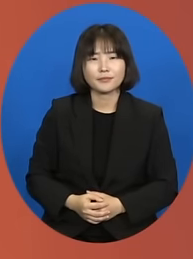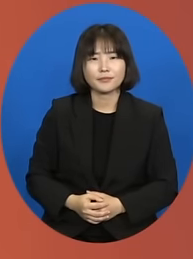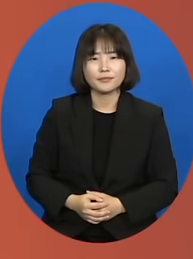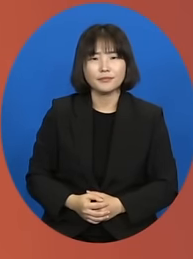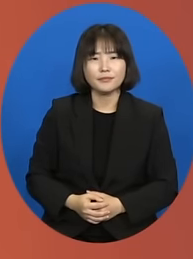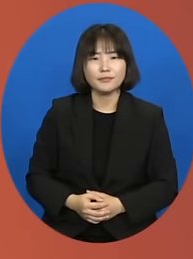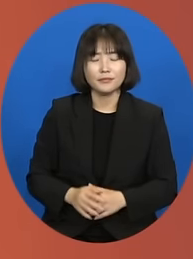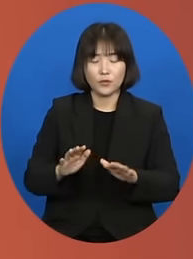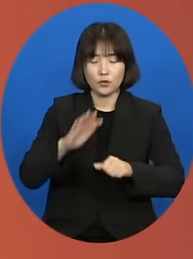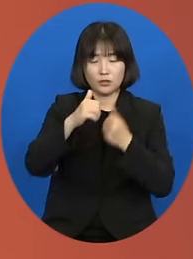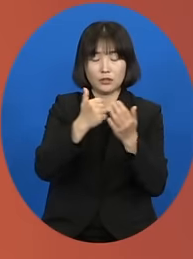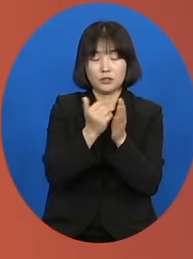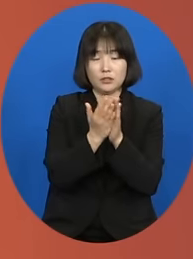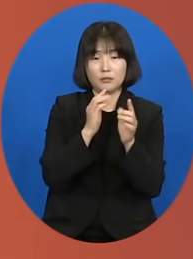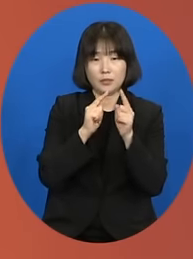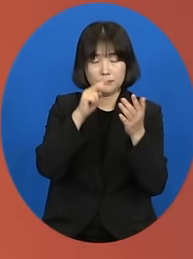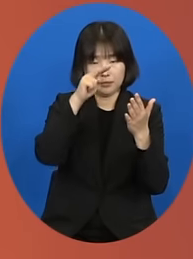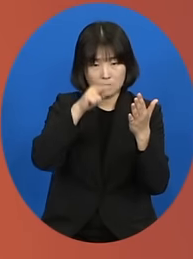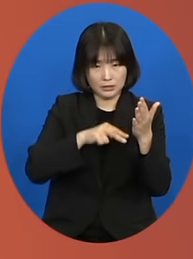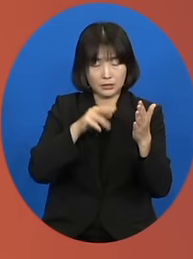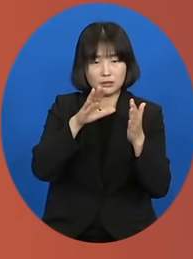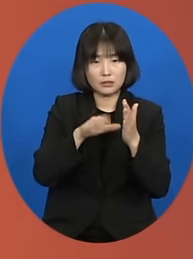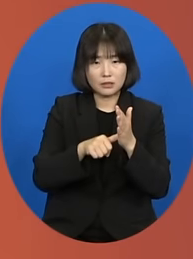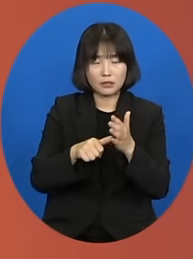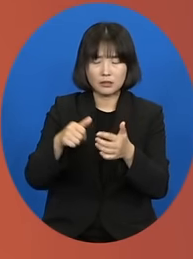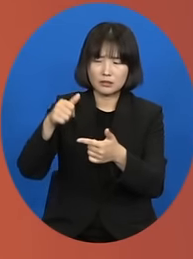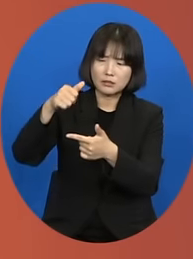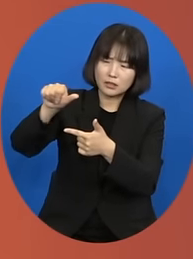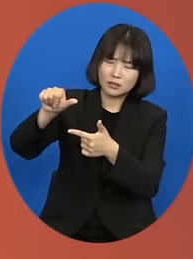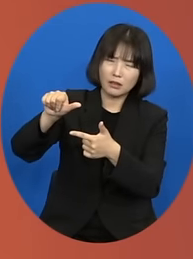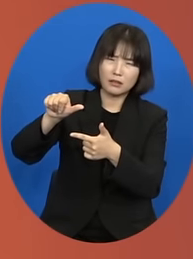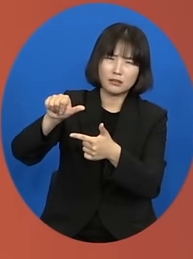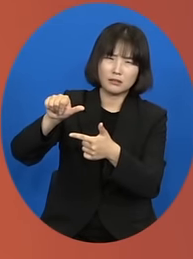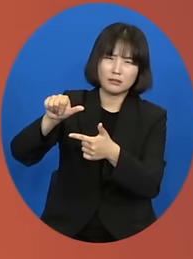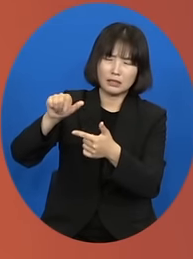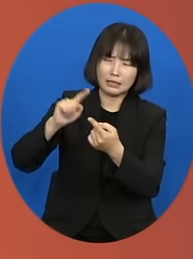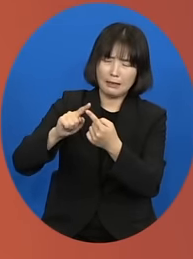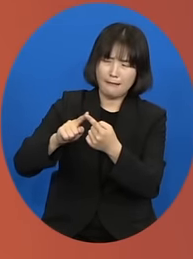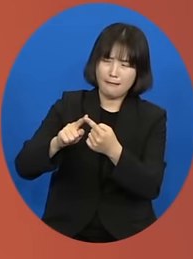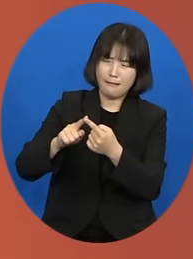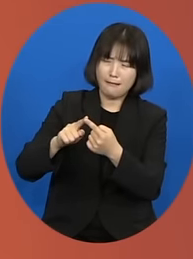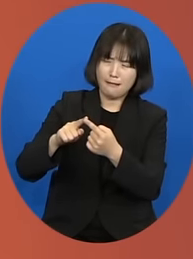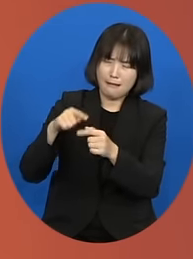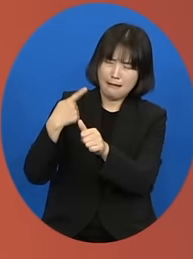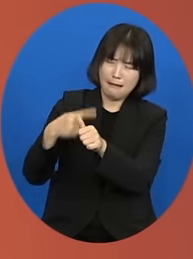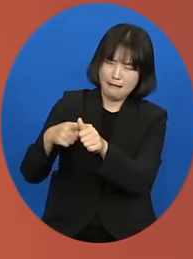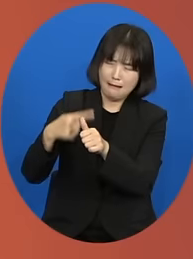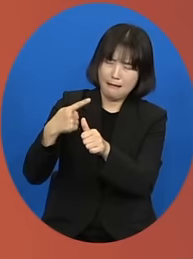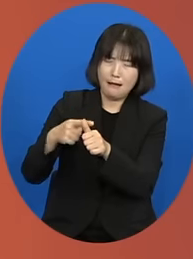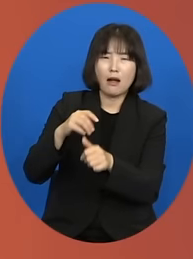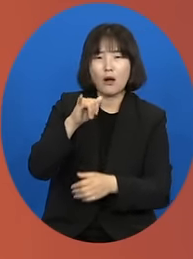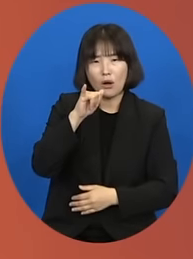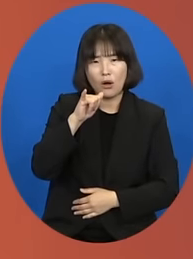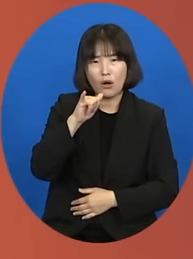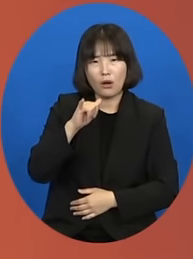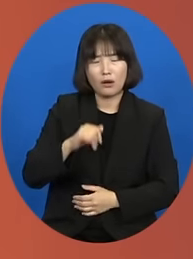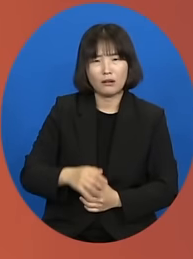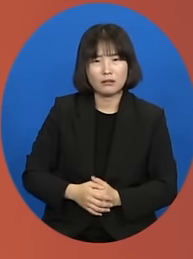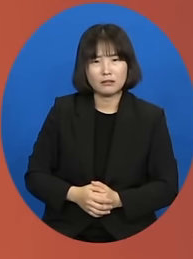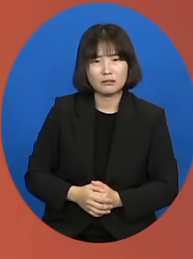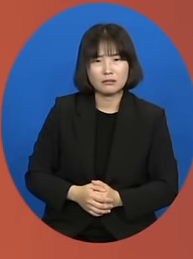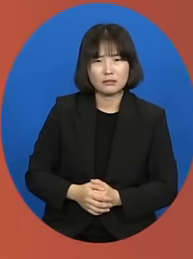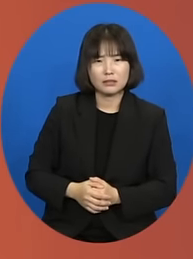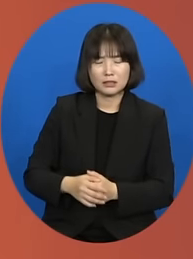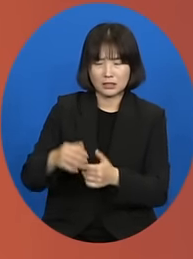우리가 오늘 성경 말씀을 읽으면서 우리가 이 큰아들을 많이 비난합니다. 어떻게 이렇게 아버지의 마음을 모를 수가 있을까?